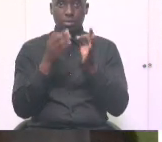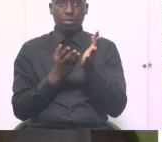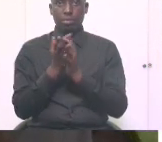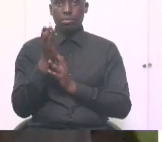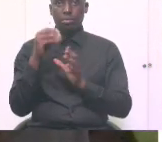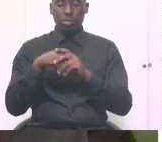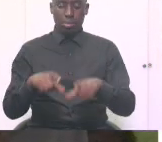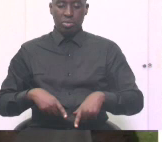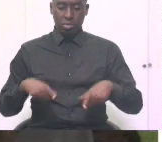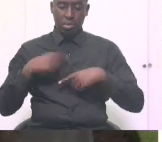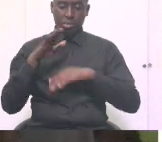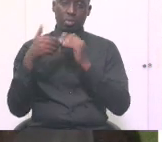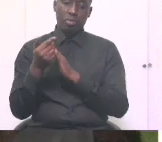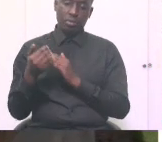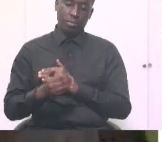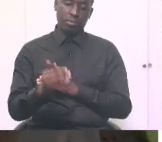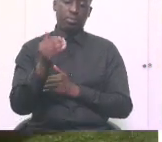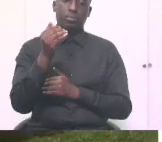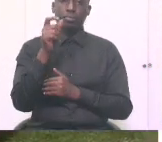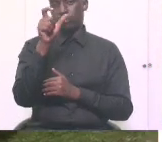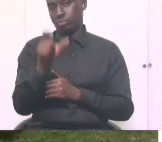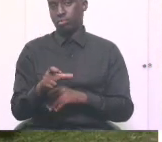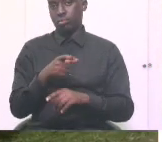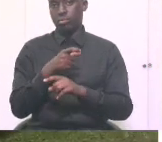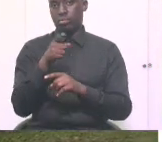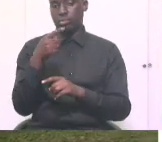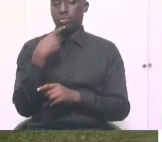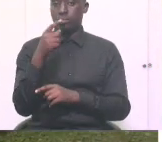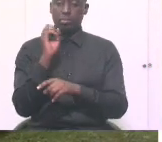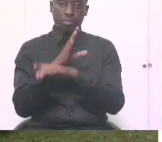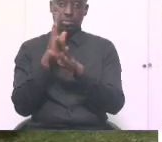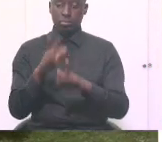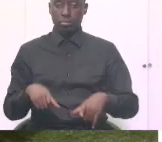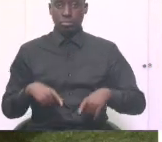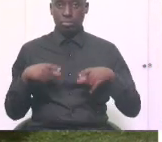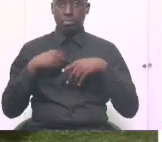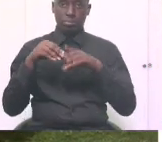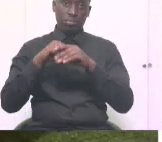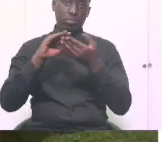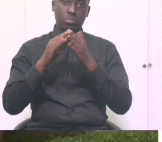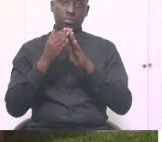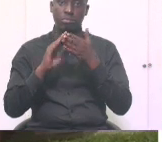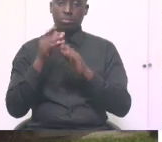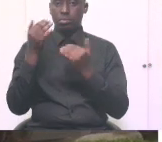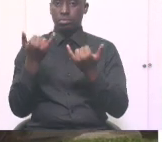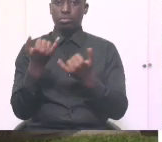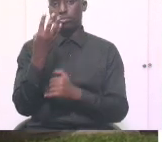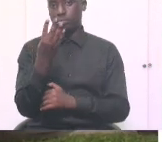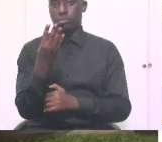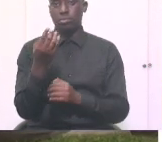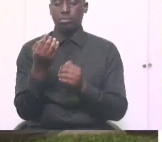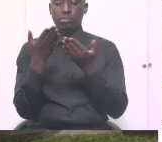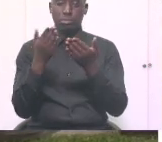buzima bwose bw'umuntu. Ariho niho tuvuga uriya mujyana mu buzima uri ku mudugudu, bakaba ari bane bari